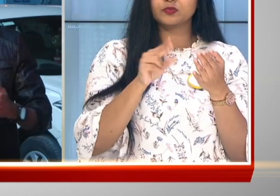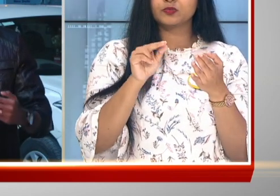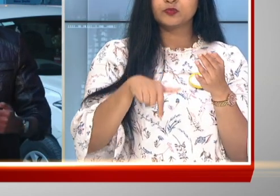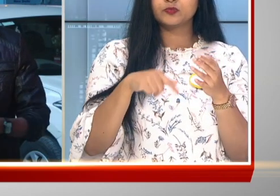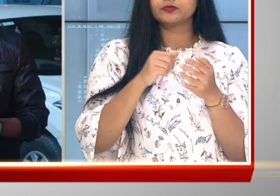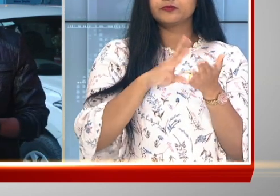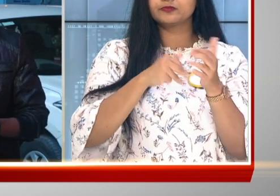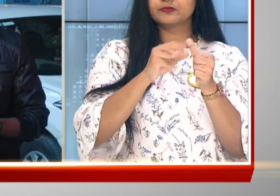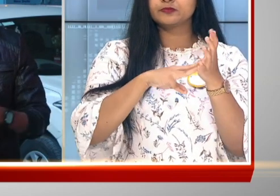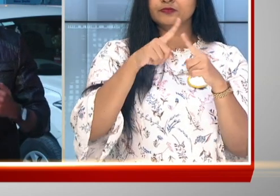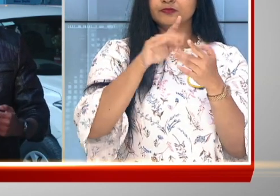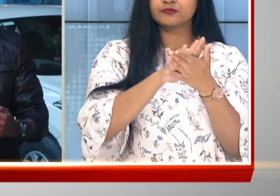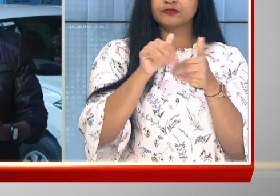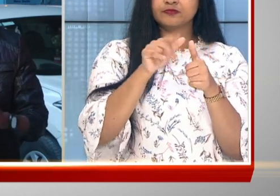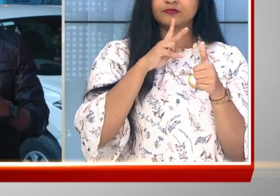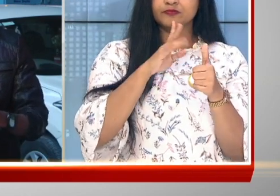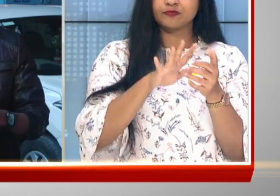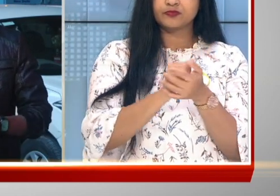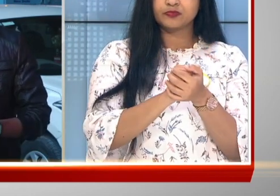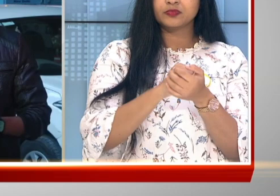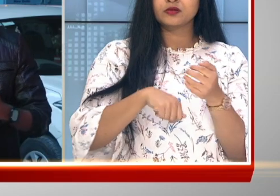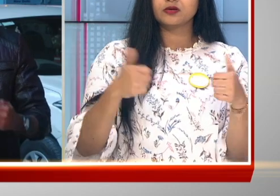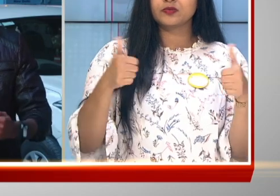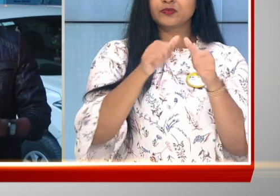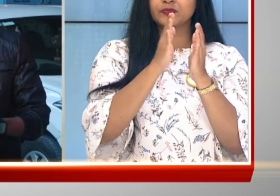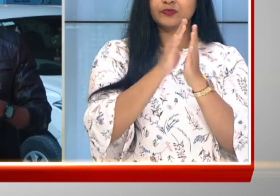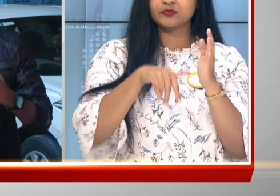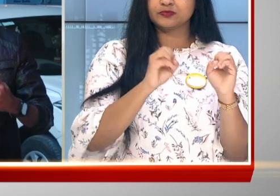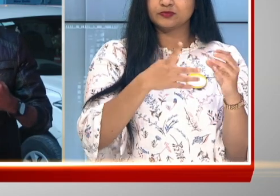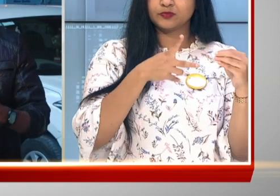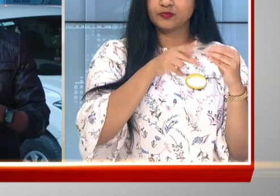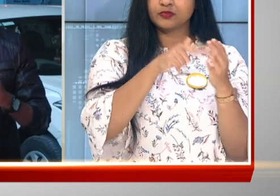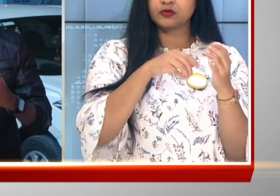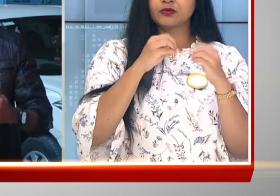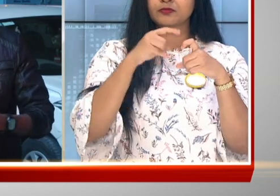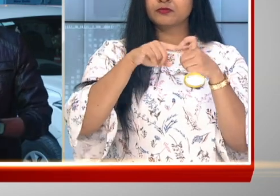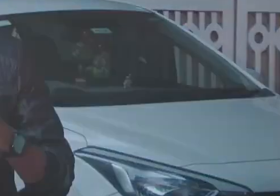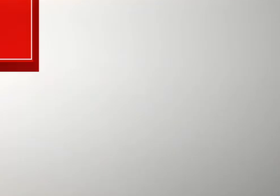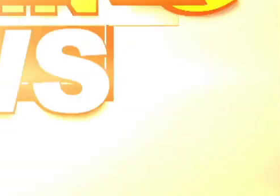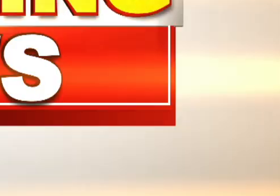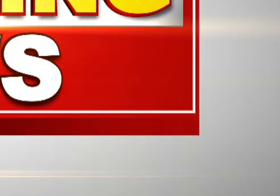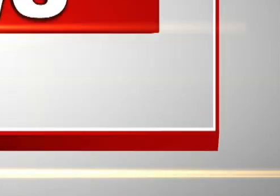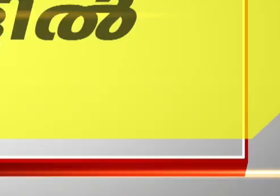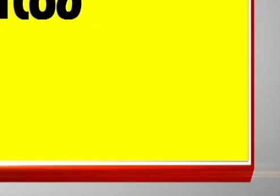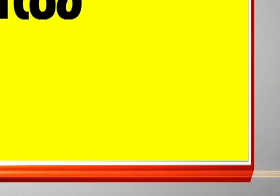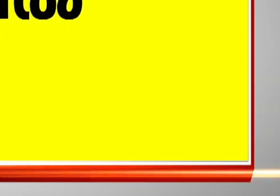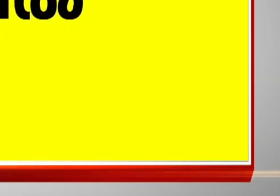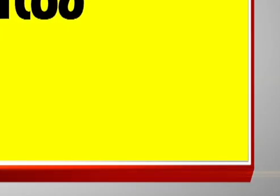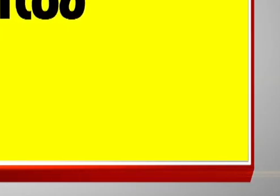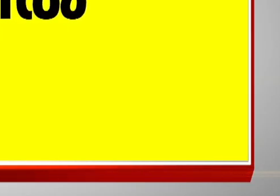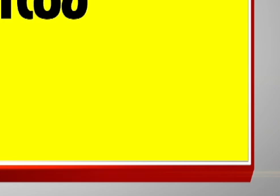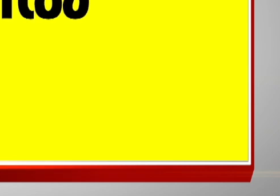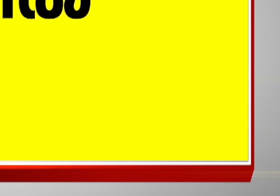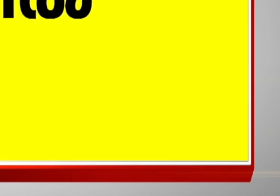ഈ പ്രാണപ്രതിഷ്ഠാ ചടങ്ങുമായി ബന്ധപ്പെട്ട് അന്ന് ബംഗാളിൽ ഒരു ഐക്യ സന്ദേശം നൽകിക്കൊണ്ട് ഒരു റാലി നടത്തുവാനാണ് ഇപ്പോൾ